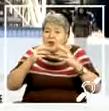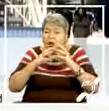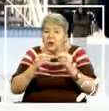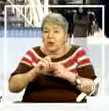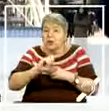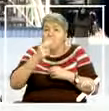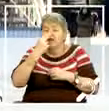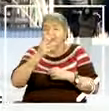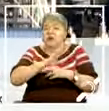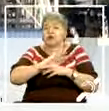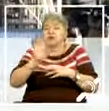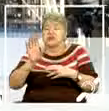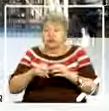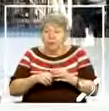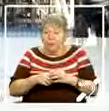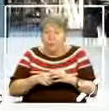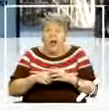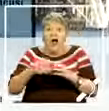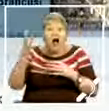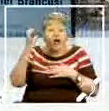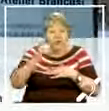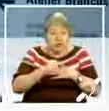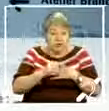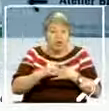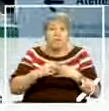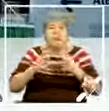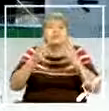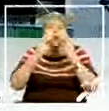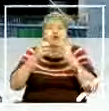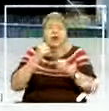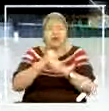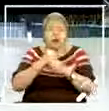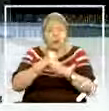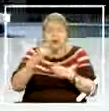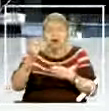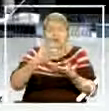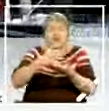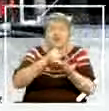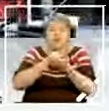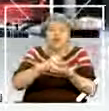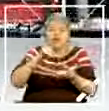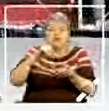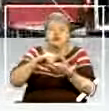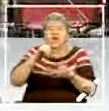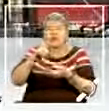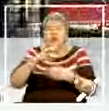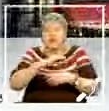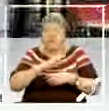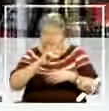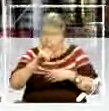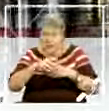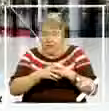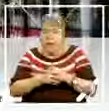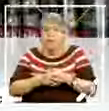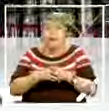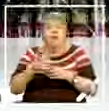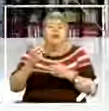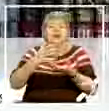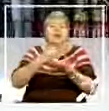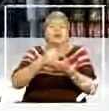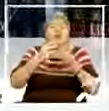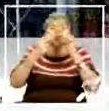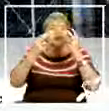lumea. Deci vom aduce opere importante din fondul Centrului Pompidou, din fondul